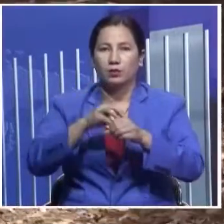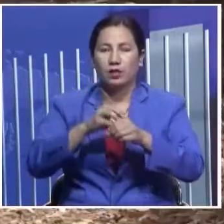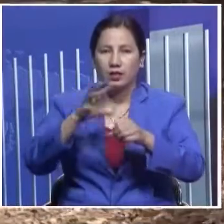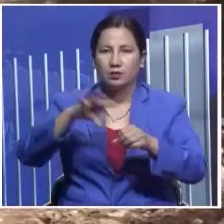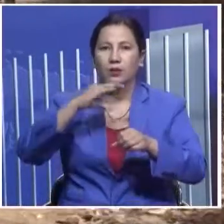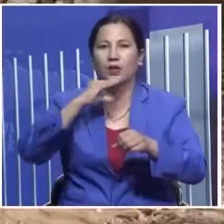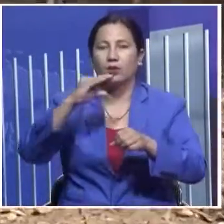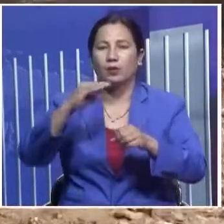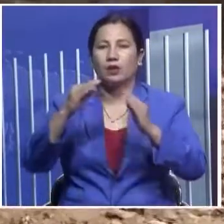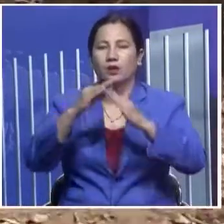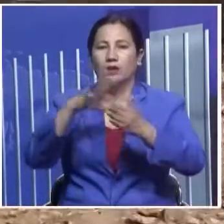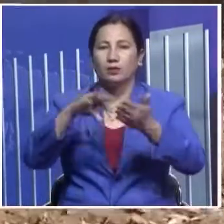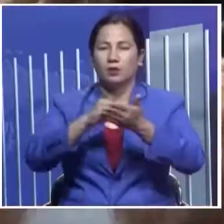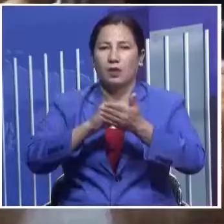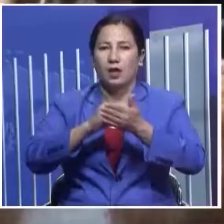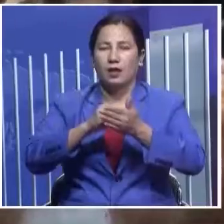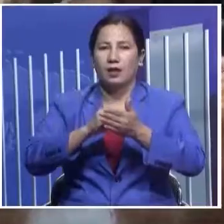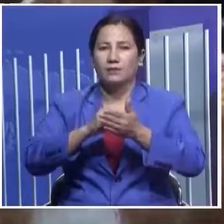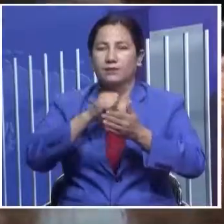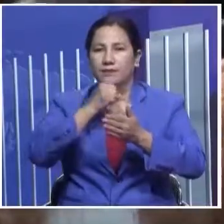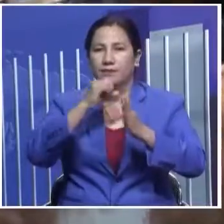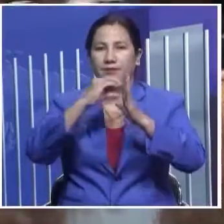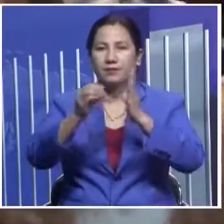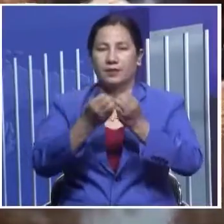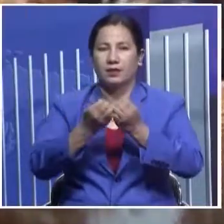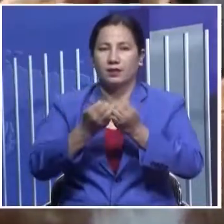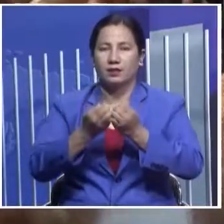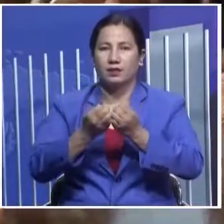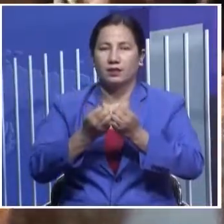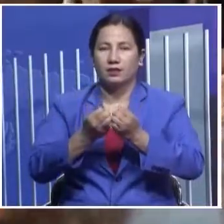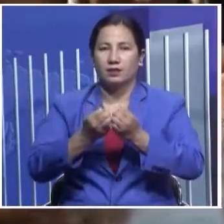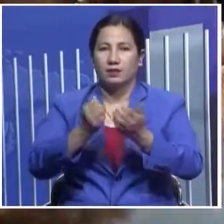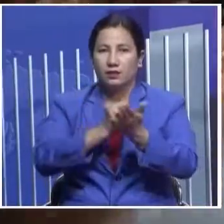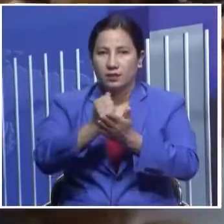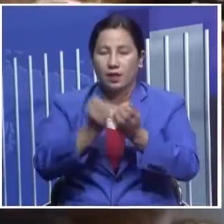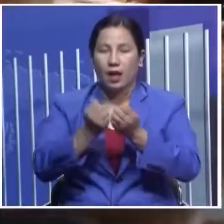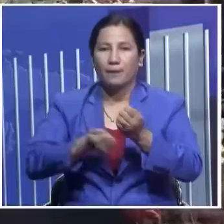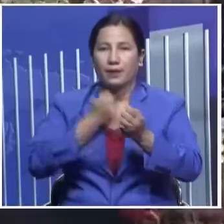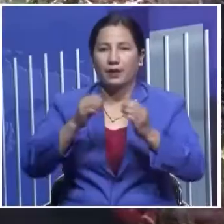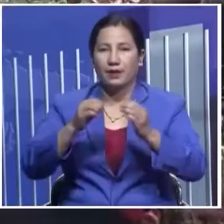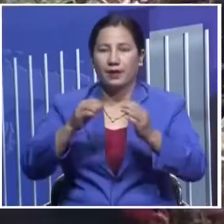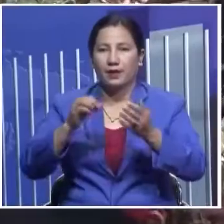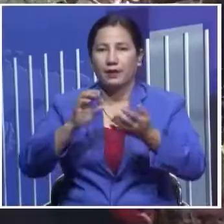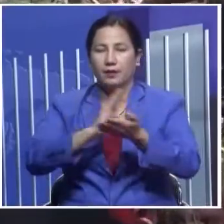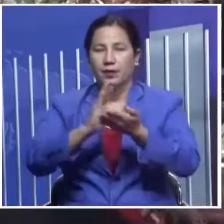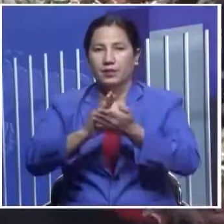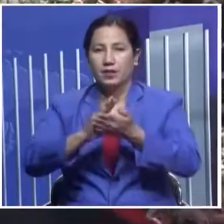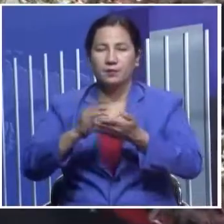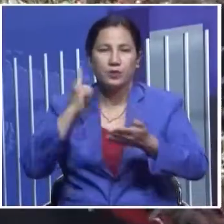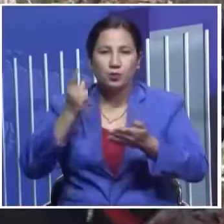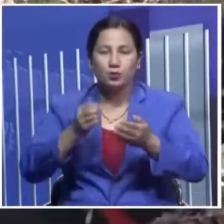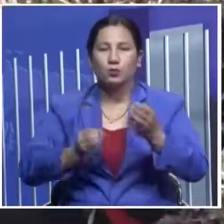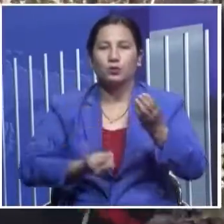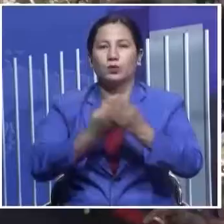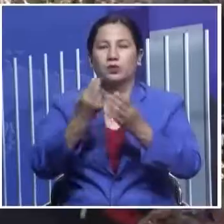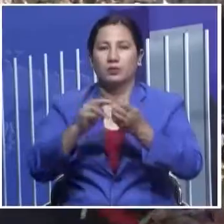सबै युवा घर परिवारले बाख्रा पालन गरिराखेका छन्। प्रसम गरे आफ्नै बारीमा सुन फल्छ भने झैँ यी त जिल्लाका एक